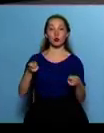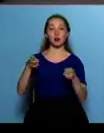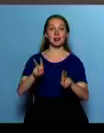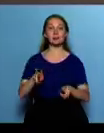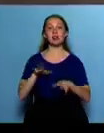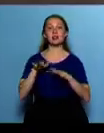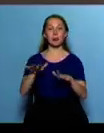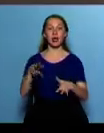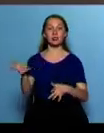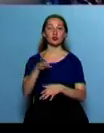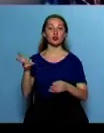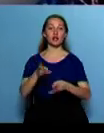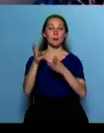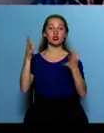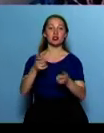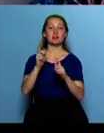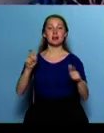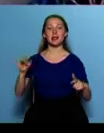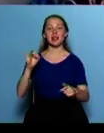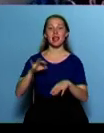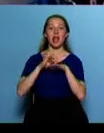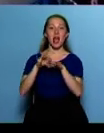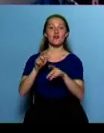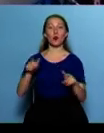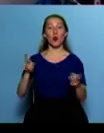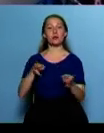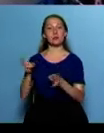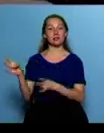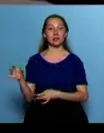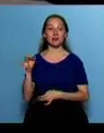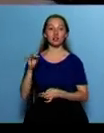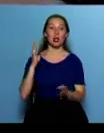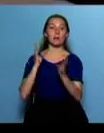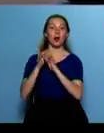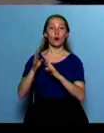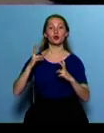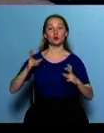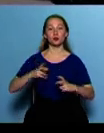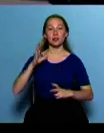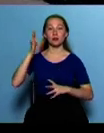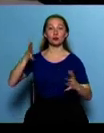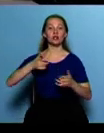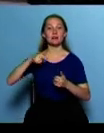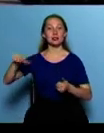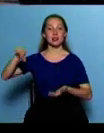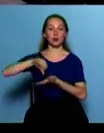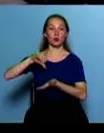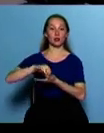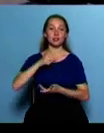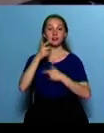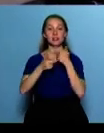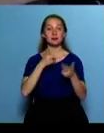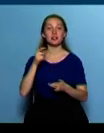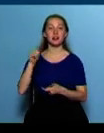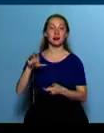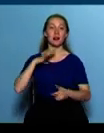Тушение пожара, спасение и эвакуация пострадавших. Зрителями стали прохожие, студенты, кадеты и будущие спасатели. Каждая такая тренировка – это